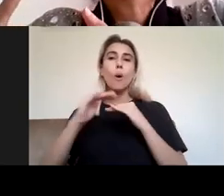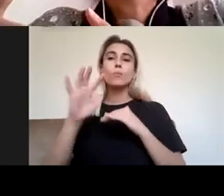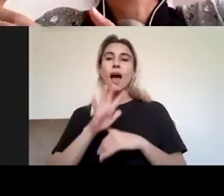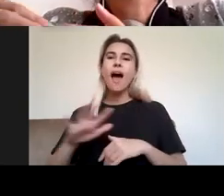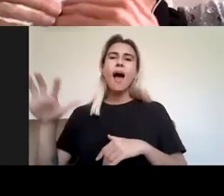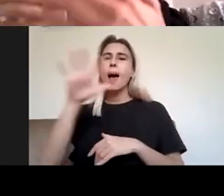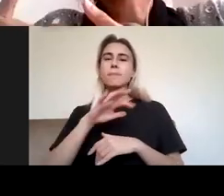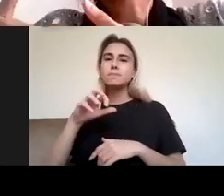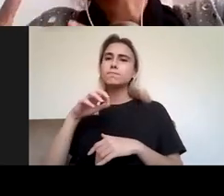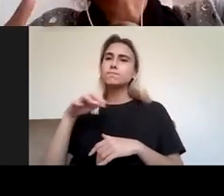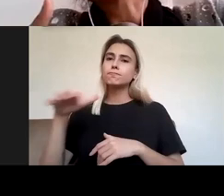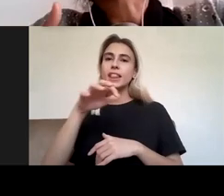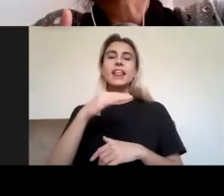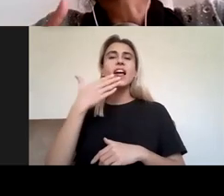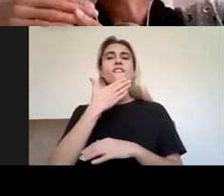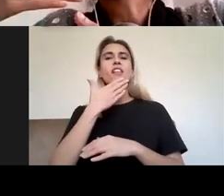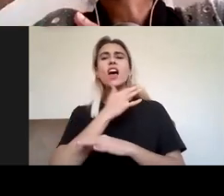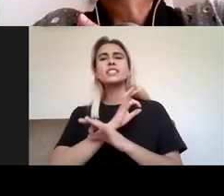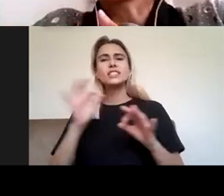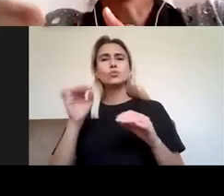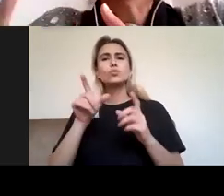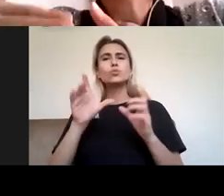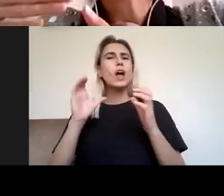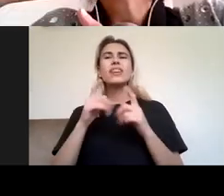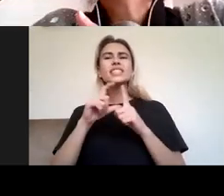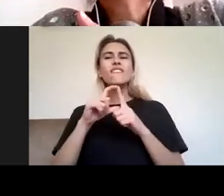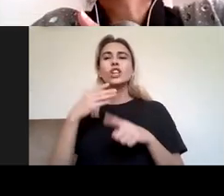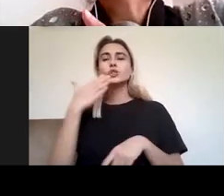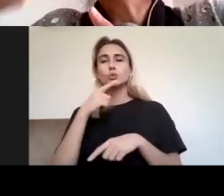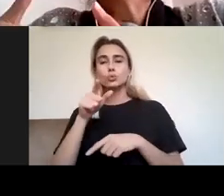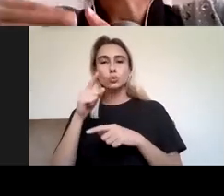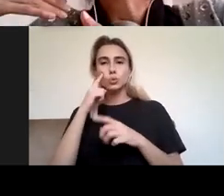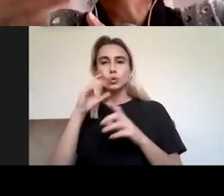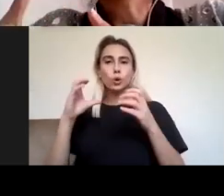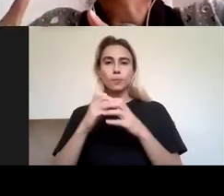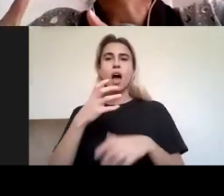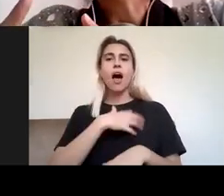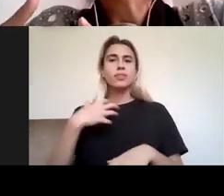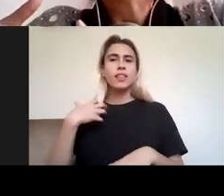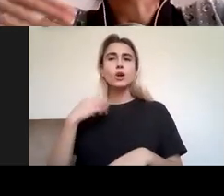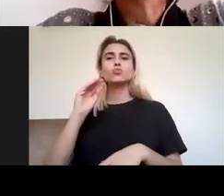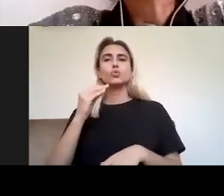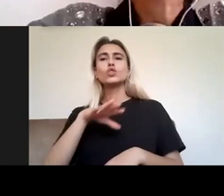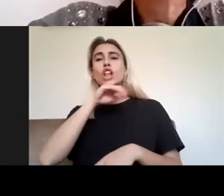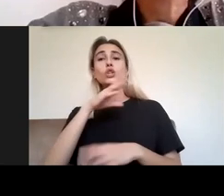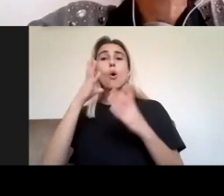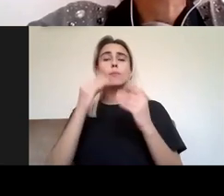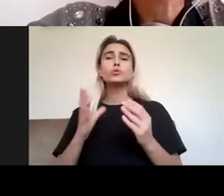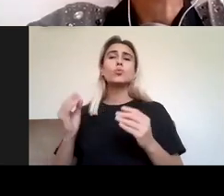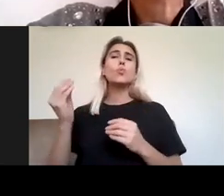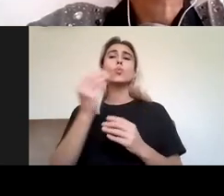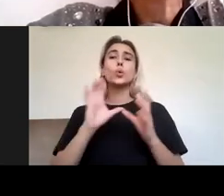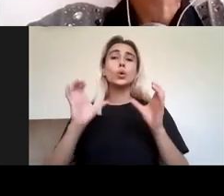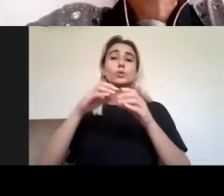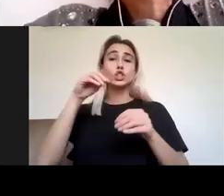kesiminden dezavantajlı gruplar dahil işte anneler, çocuklar, yaşlılar olmak üzere birçok grubu içine